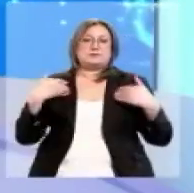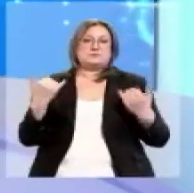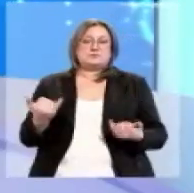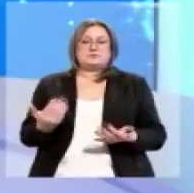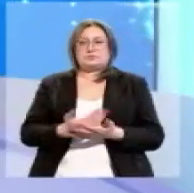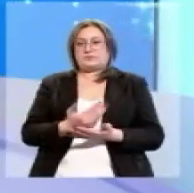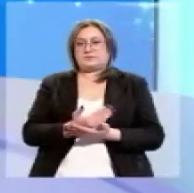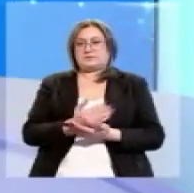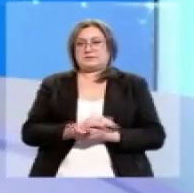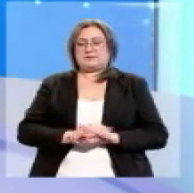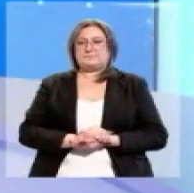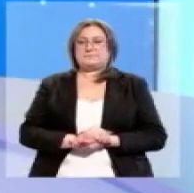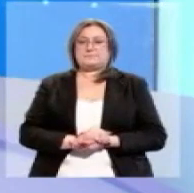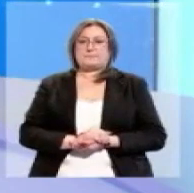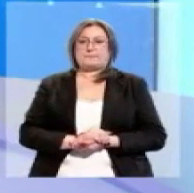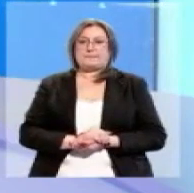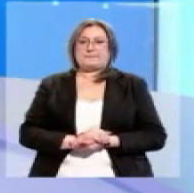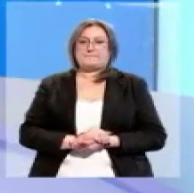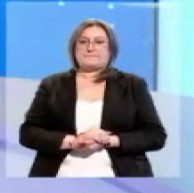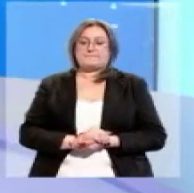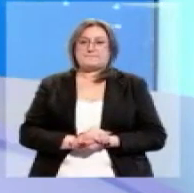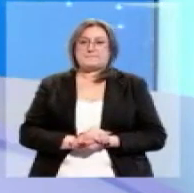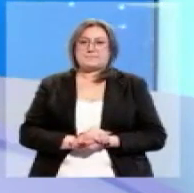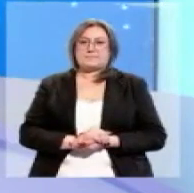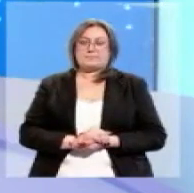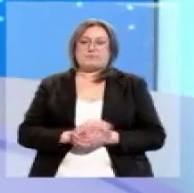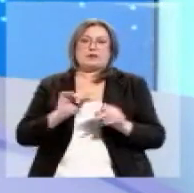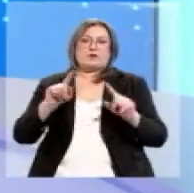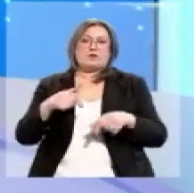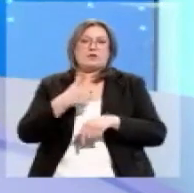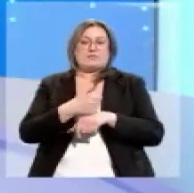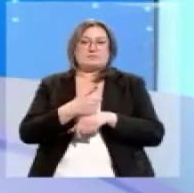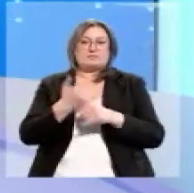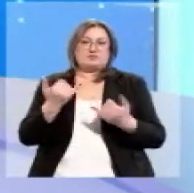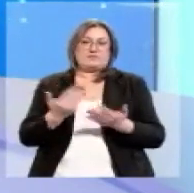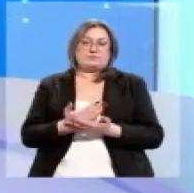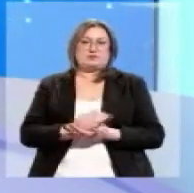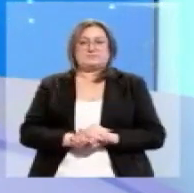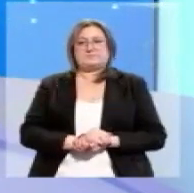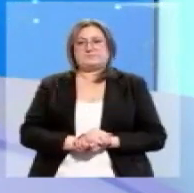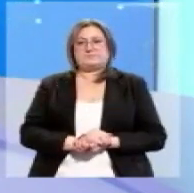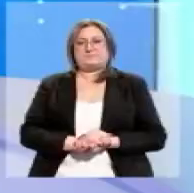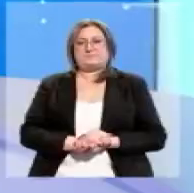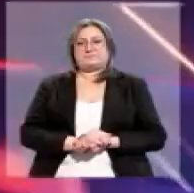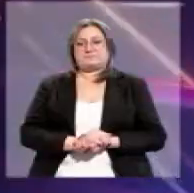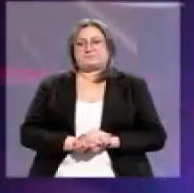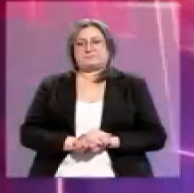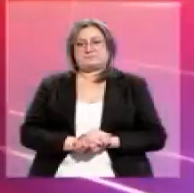Здравствуйте, в эфире новости. В студии работает Диас Неспаев, сурдоперевод Оксана Отечко. И коротко о главном в сегодняшнем выпуске.